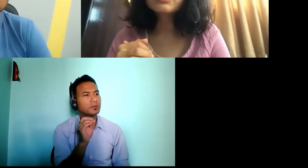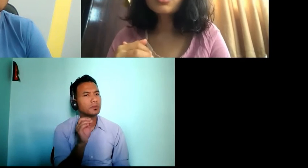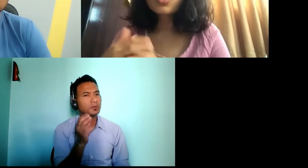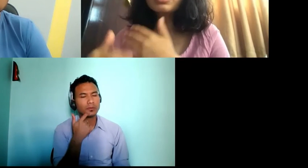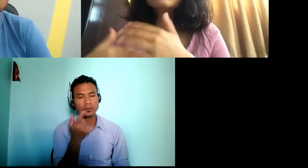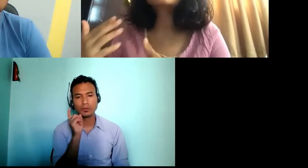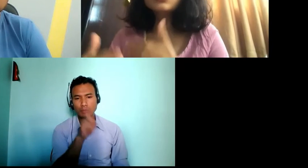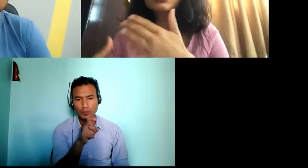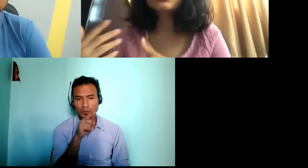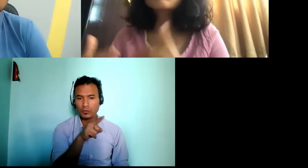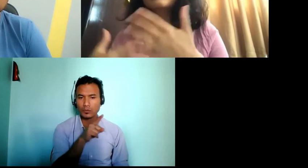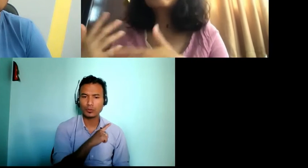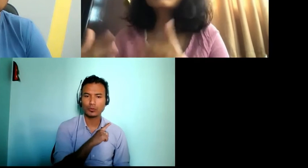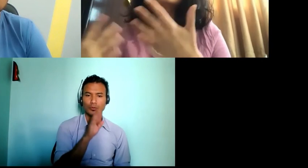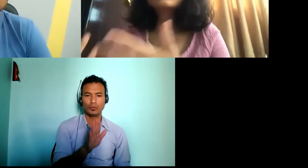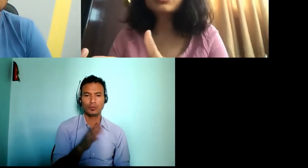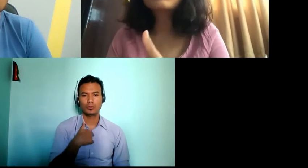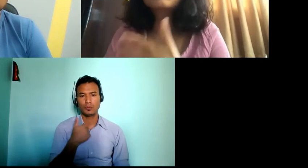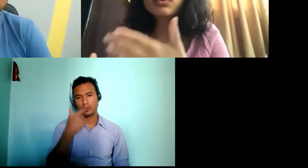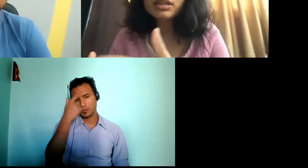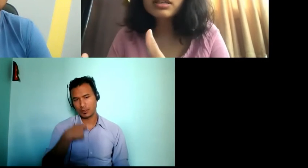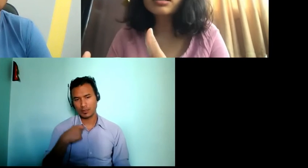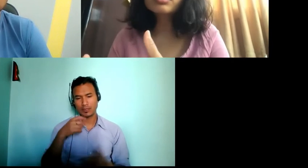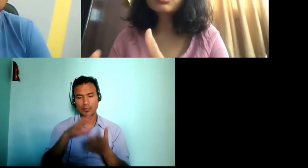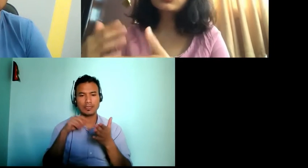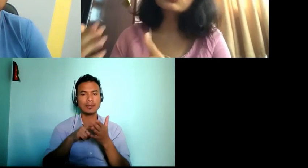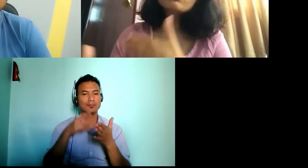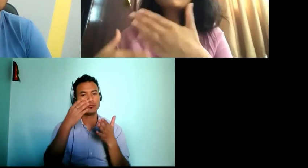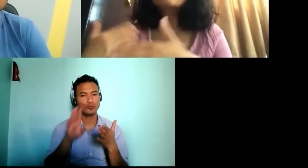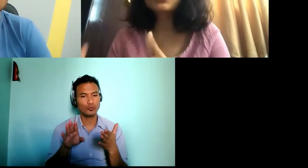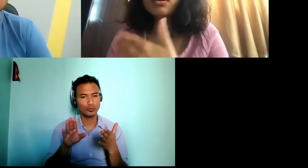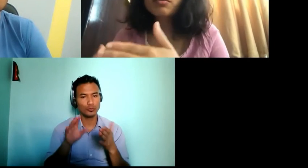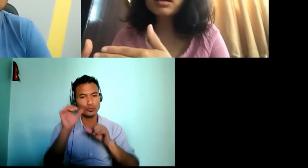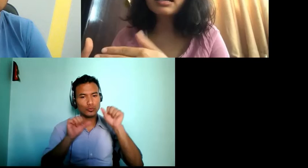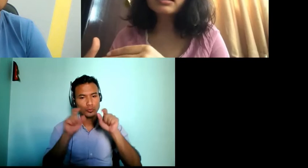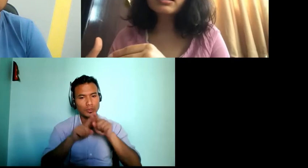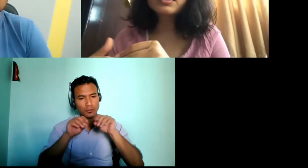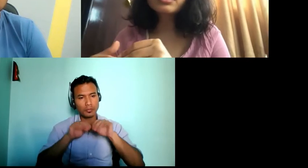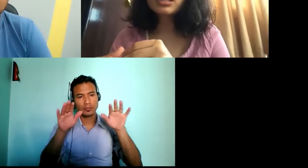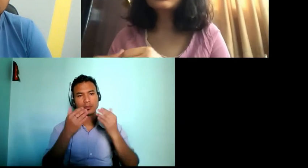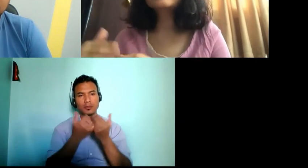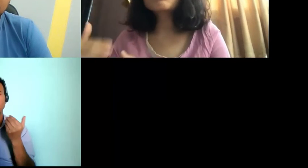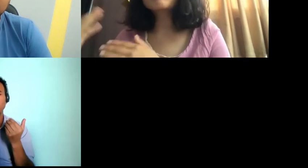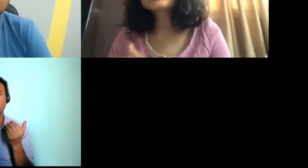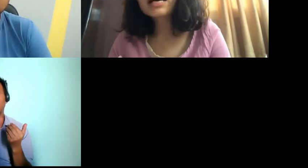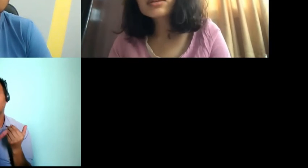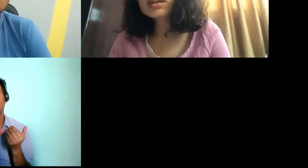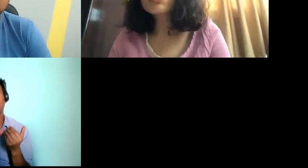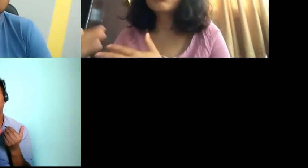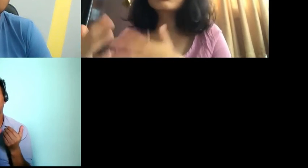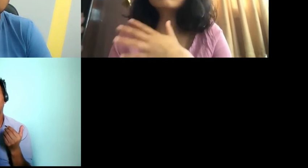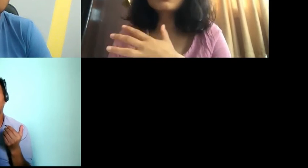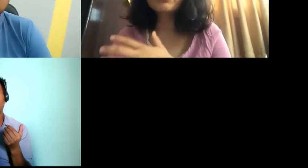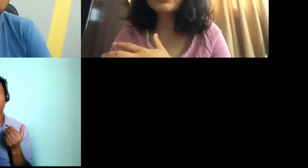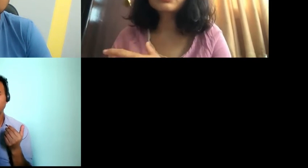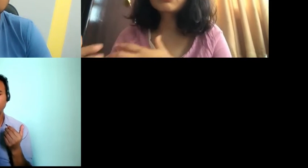भन्दाखेरि चाहिँ उहाँले चाहिँ डर्छ कि म एकदमै सेल्फ सेन्टर्ड हुन्छु कि होइन जुन पनि पोस्ट गर्न मन लाग्ने हुन्छ नि त्यस्तोमा पो जान्छु कि भन्ने